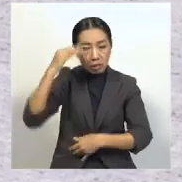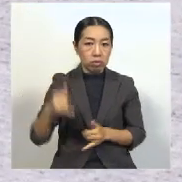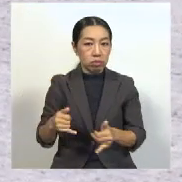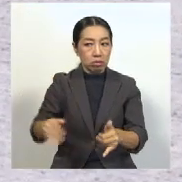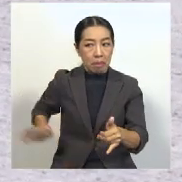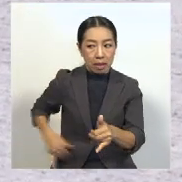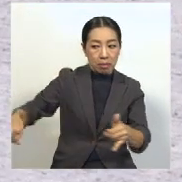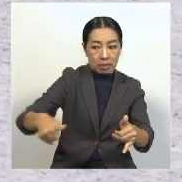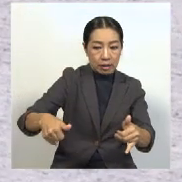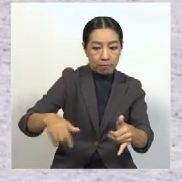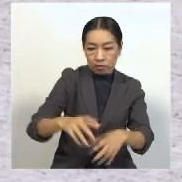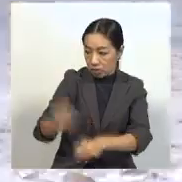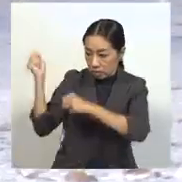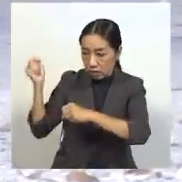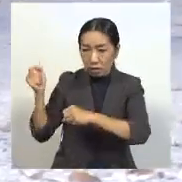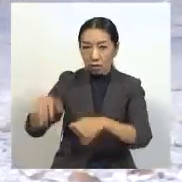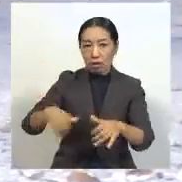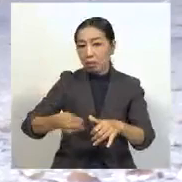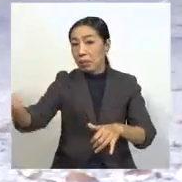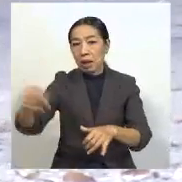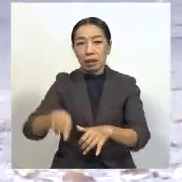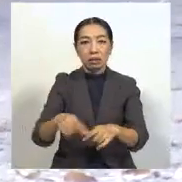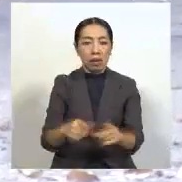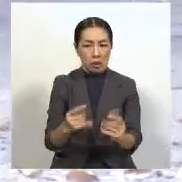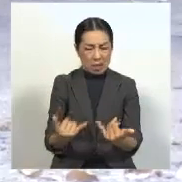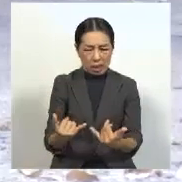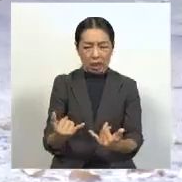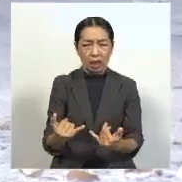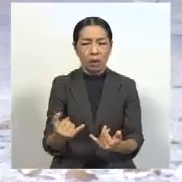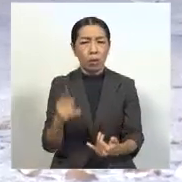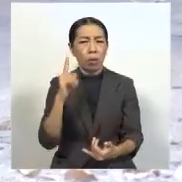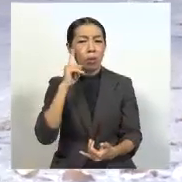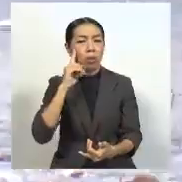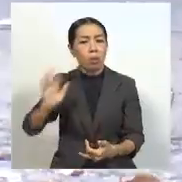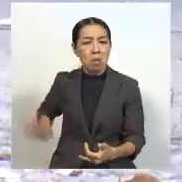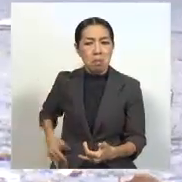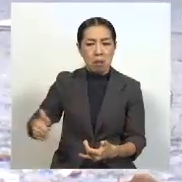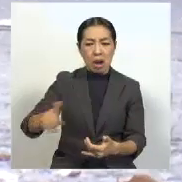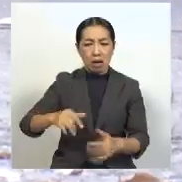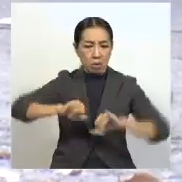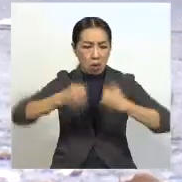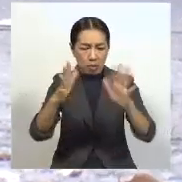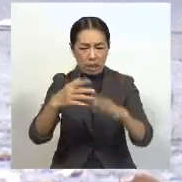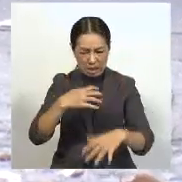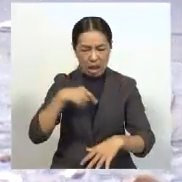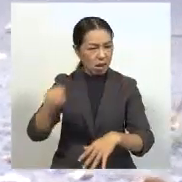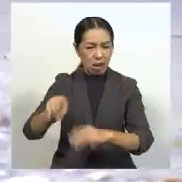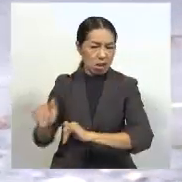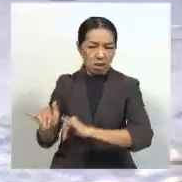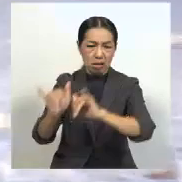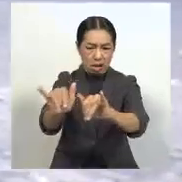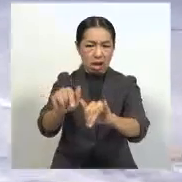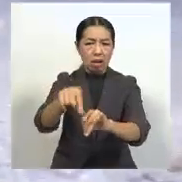ไม่ให้ถูกกัดเมื่อเกิดเรื่องแบบนี้แล้วก็อยากให้มีการเคลื่อนย้ายสุนัขจรจัดที่ไม่มีเจ้าของเนี่ยให้เคลื่อนย้ายไปไว้ที่สถาน